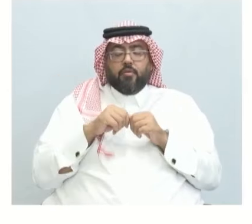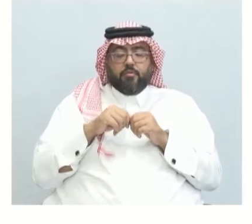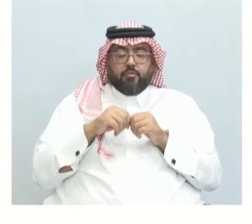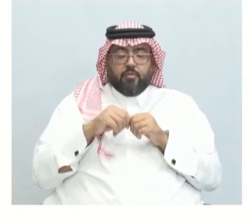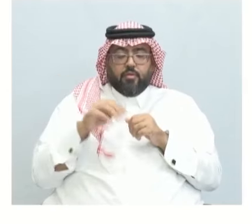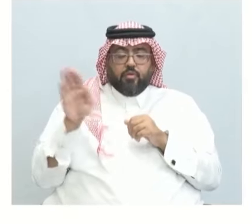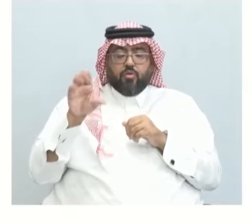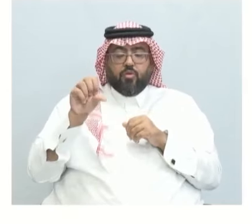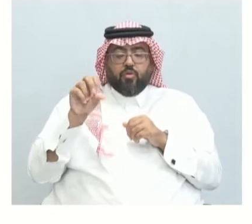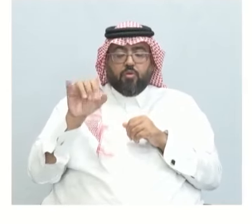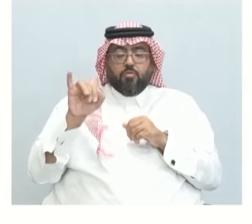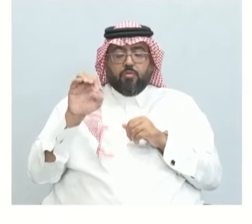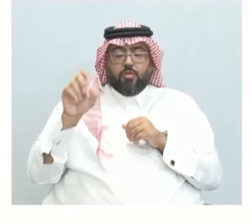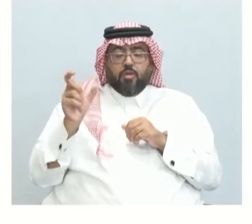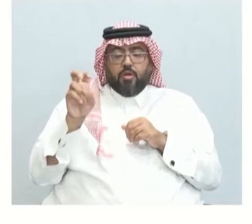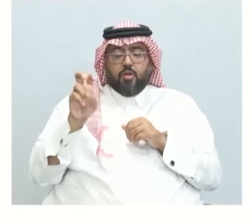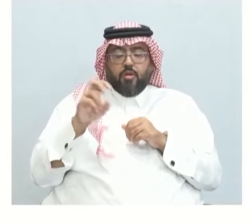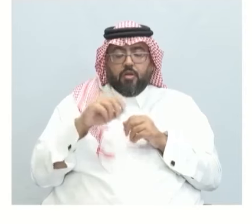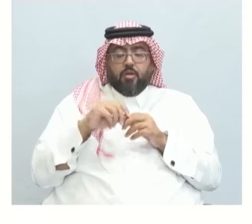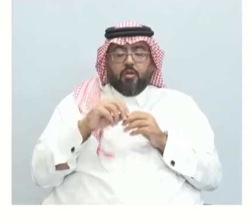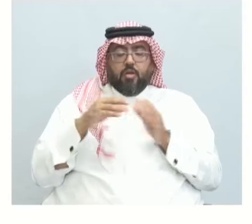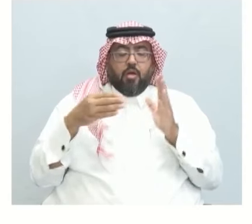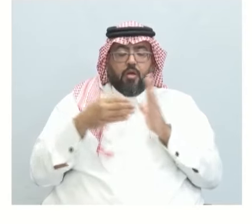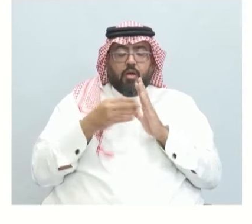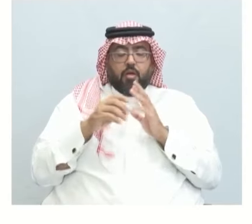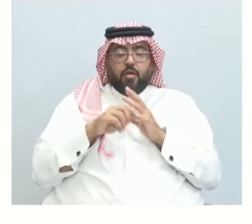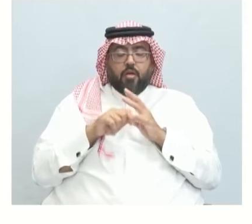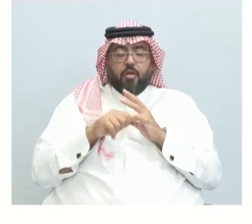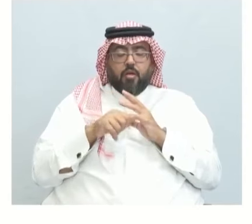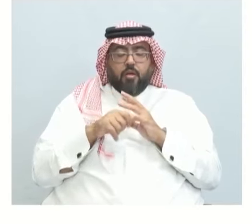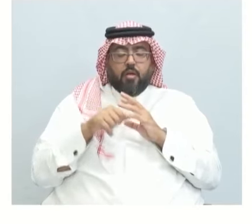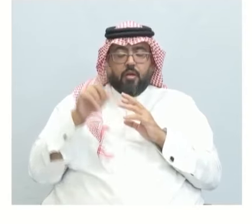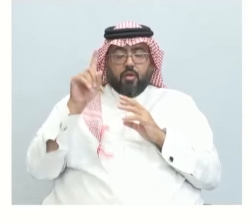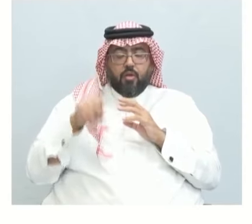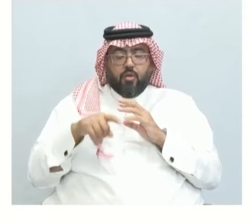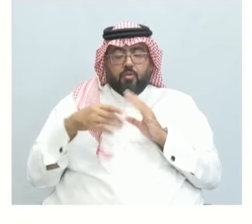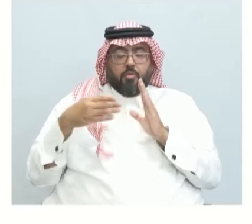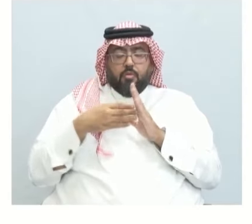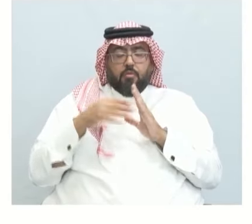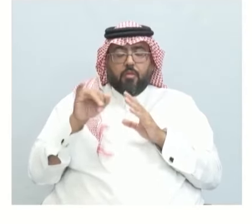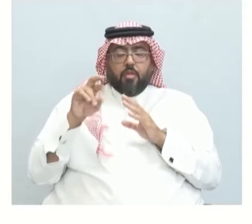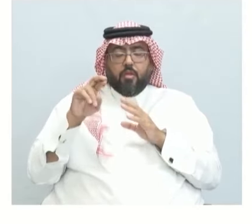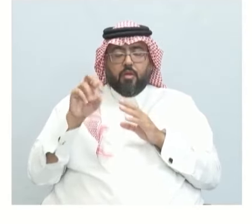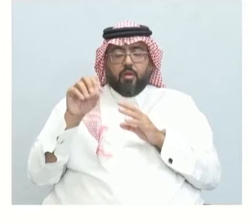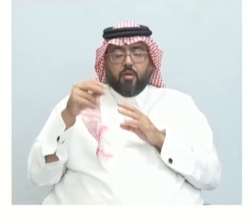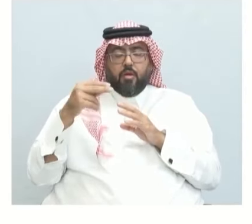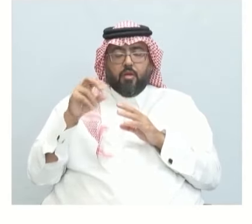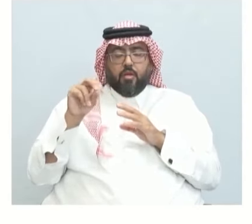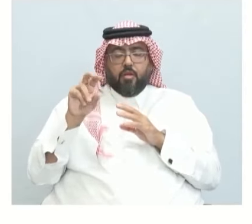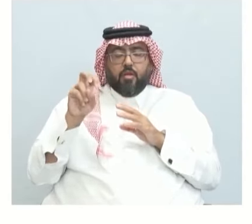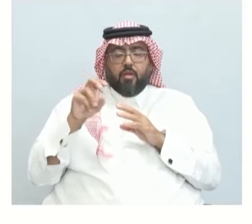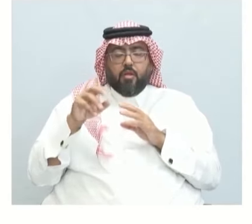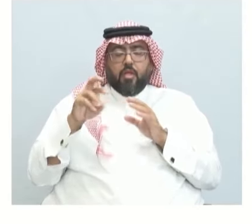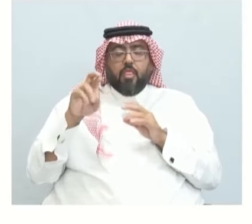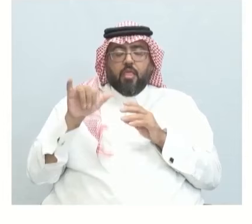مجنه وكانت تعقد وكانت تعقد في اخر عشره ايام من ذي القعده سوق ذي مجاز